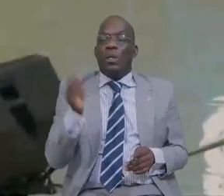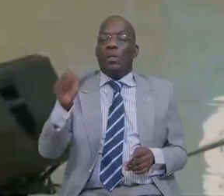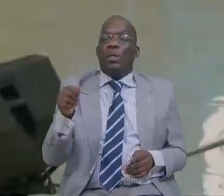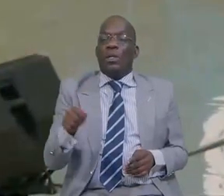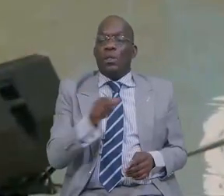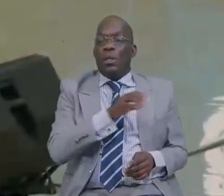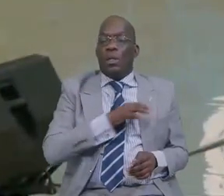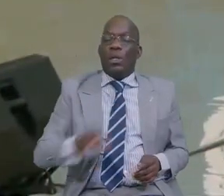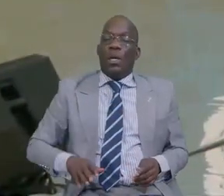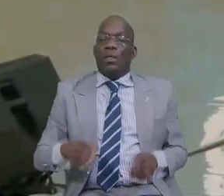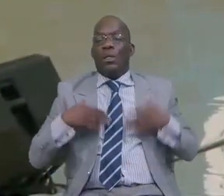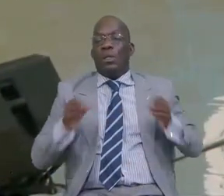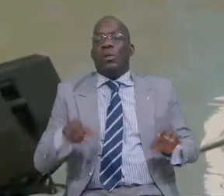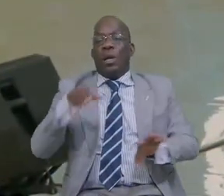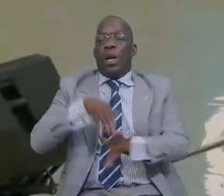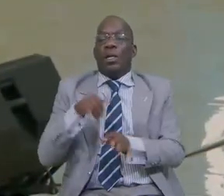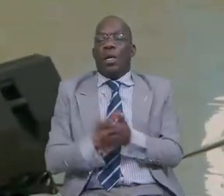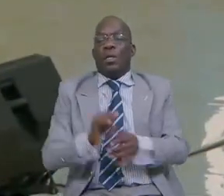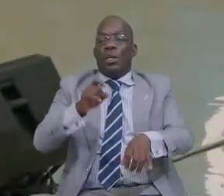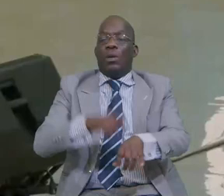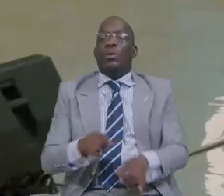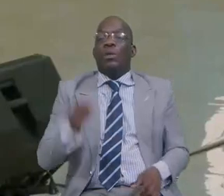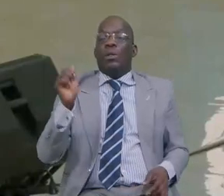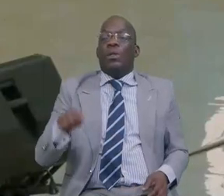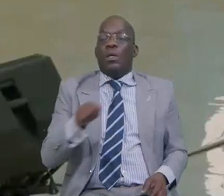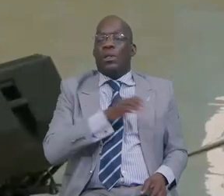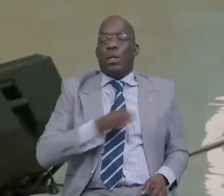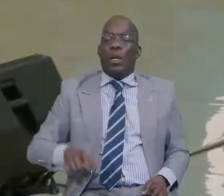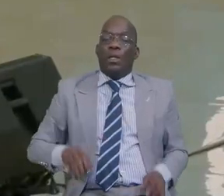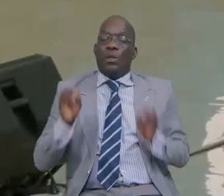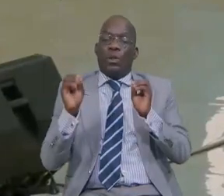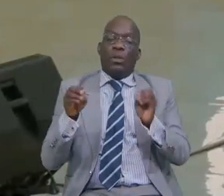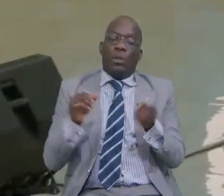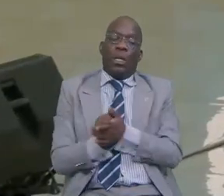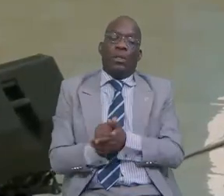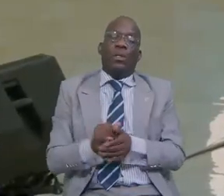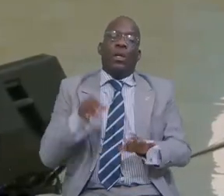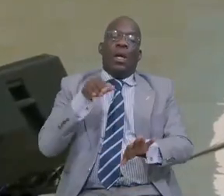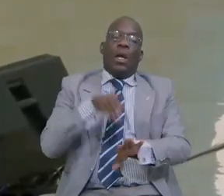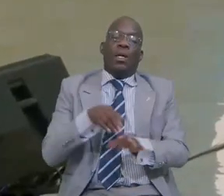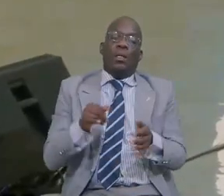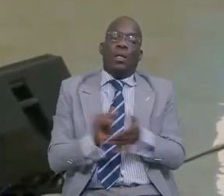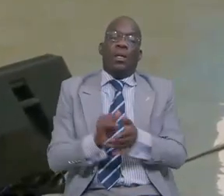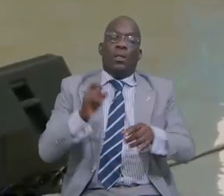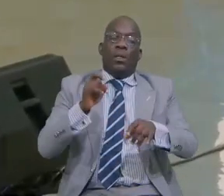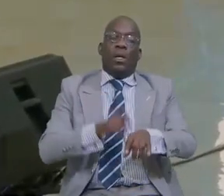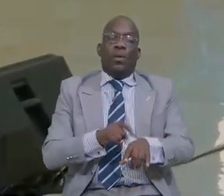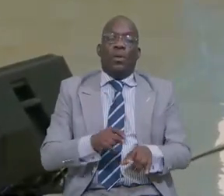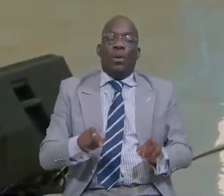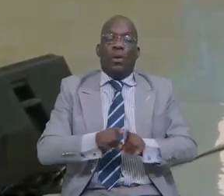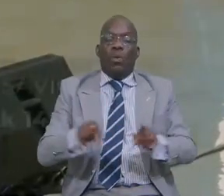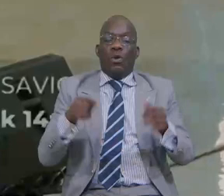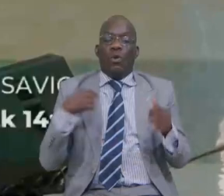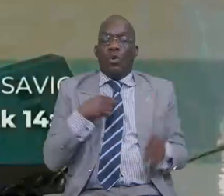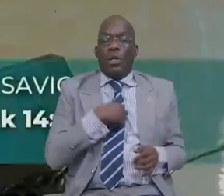oui, Christ a guéri en son temps. Oui, Christ a enseigné ceci en son temps. Mais nous maintenant, dans